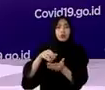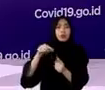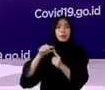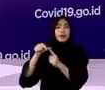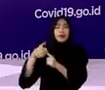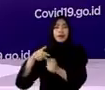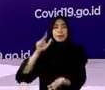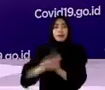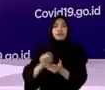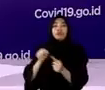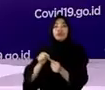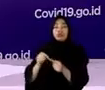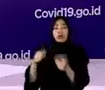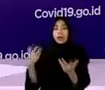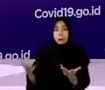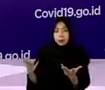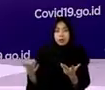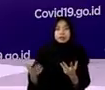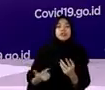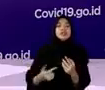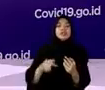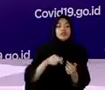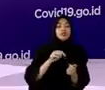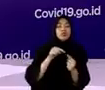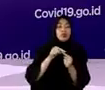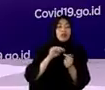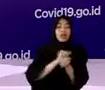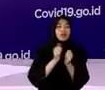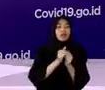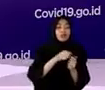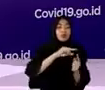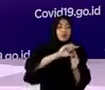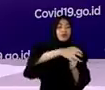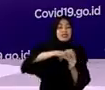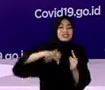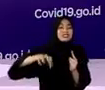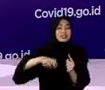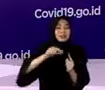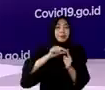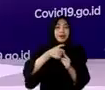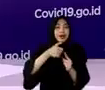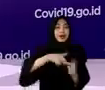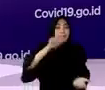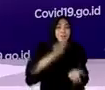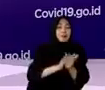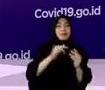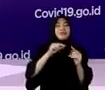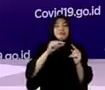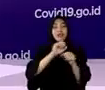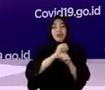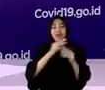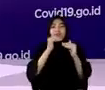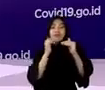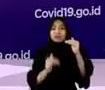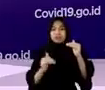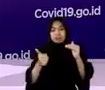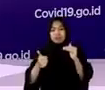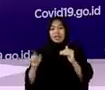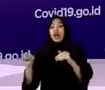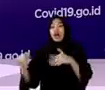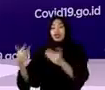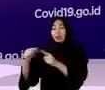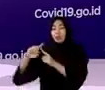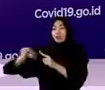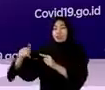kasus tidak hanya terjadi pada beberapa provinsi saja, namun provinsi yang membutuhkan, terutama yang masih menunjukkan